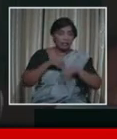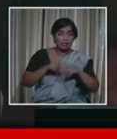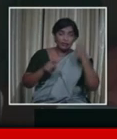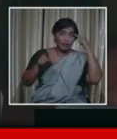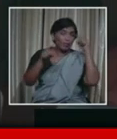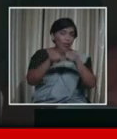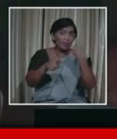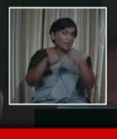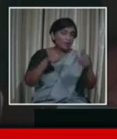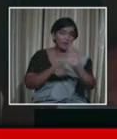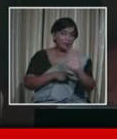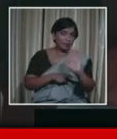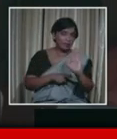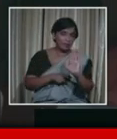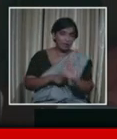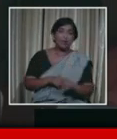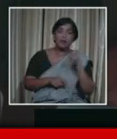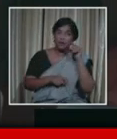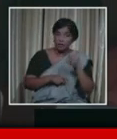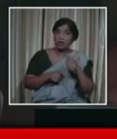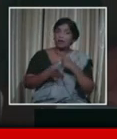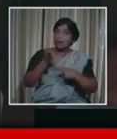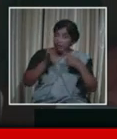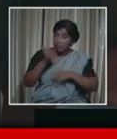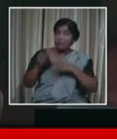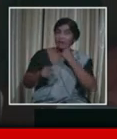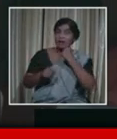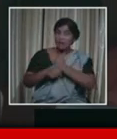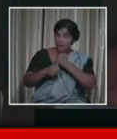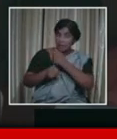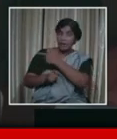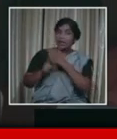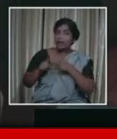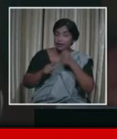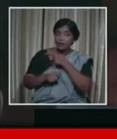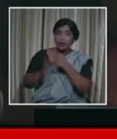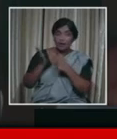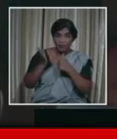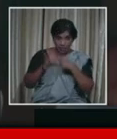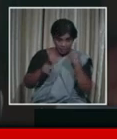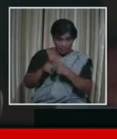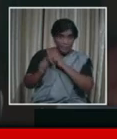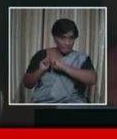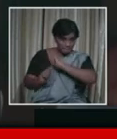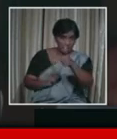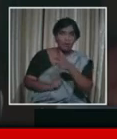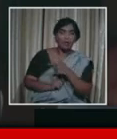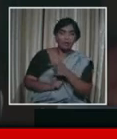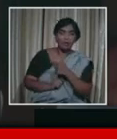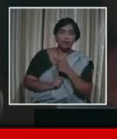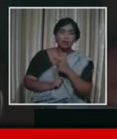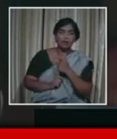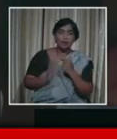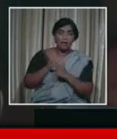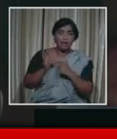epa oun passen palawanna Anita genut tahan na tamun tax kemana wada? Income tax ke